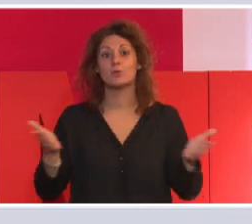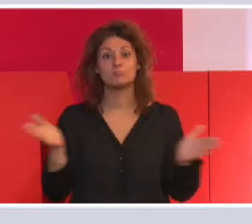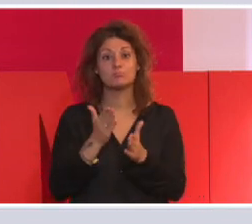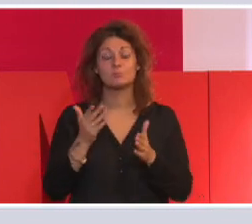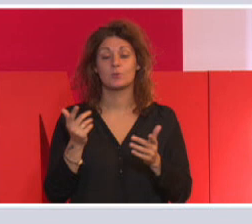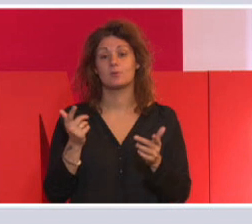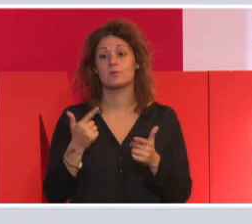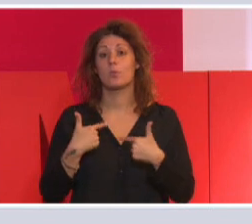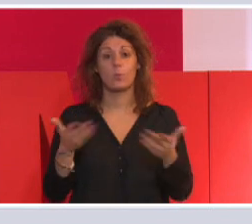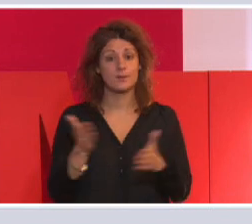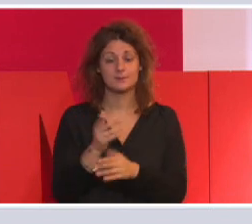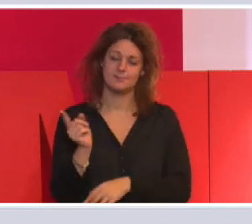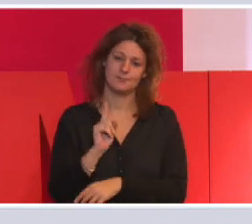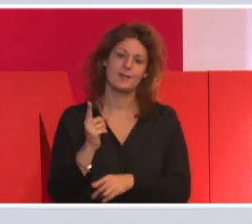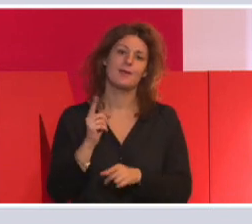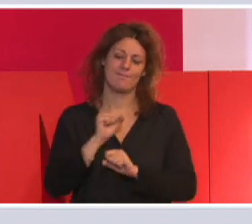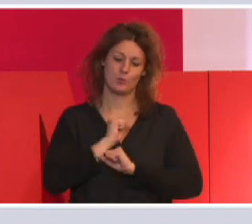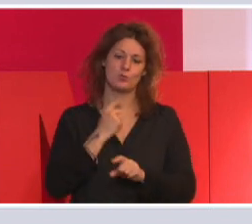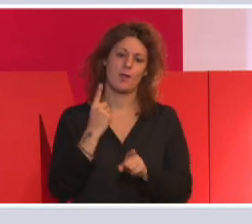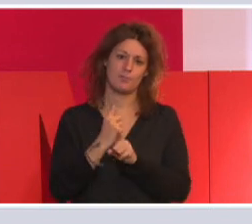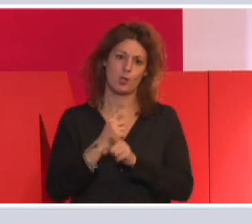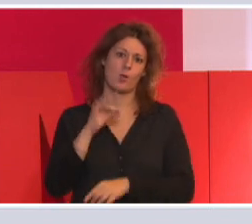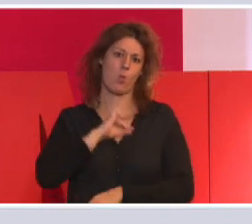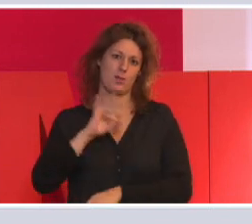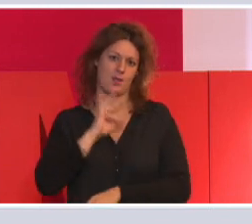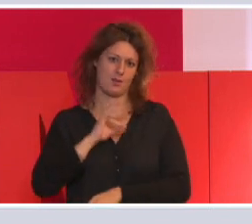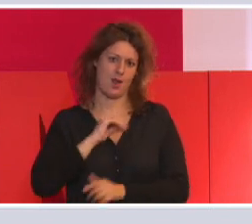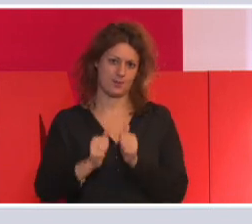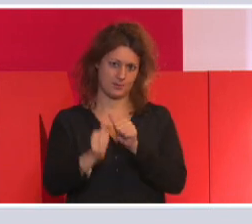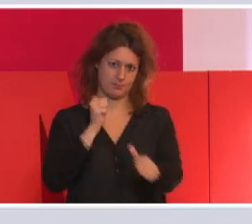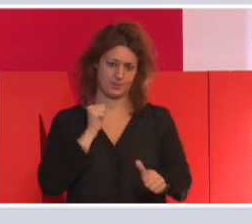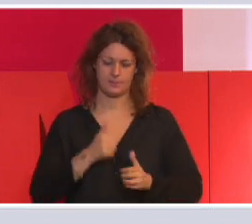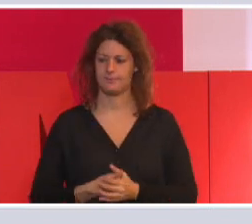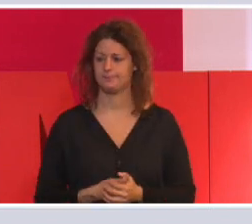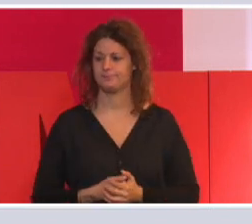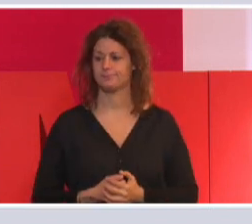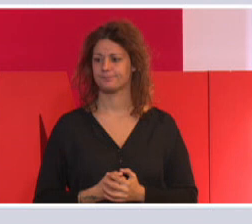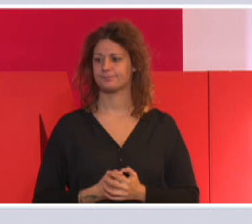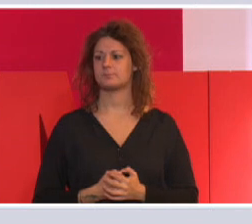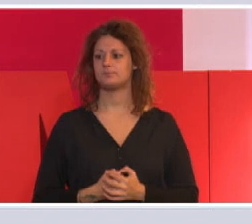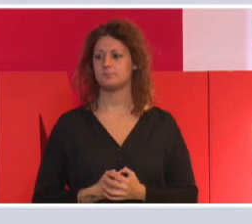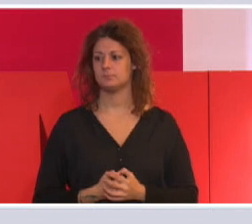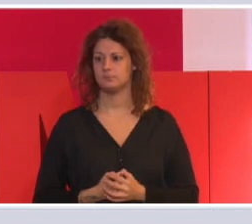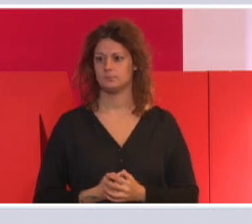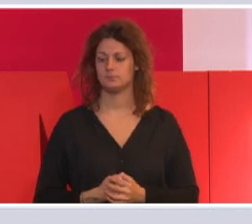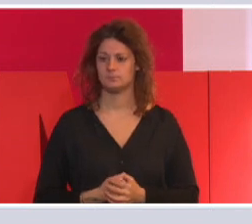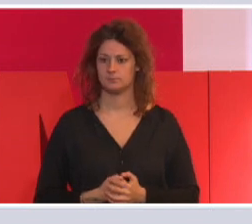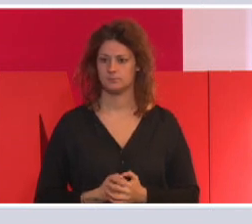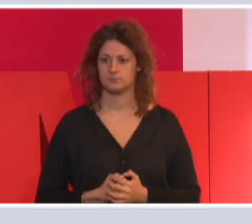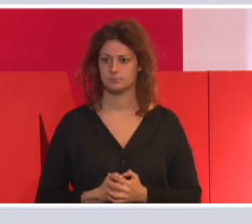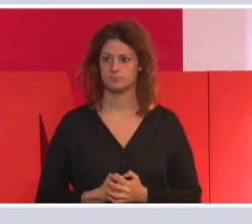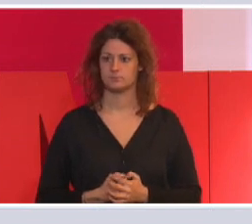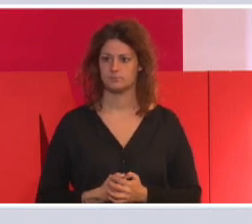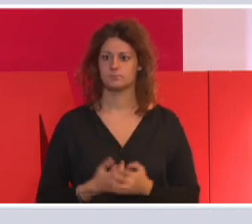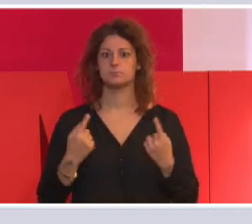rubo gli ultimo minuto per dire che in tutto questo diciamo questa semplificazione può dare può esserci